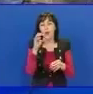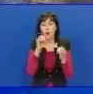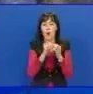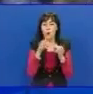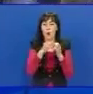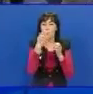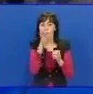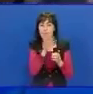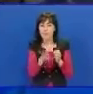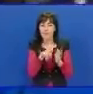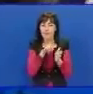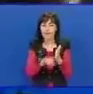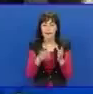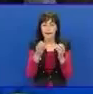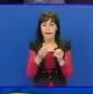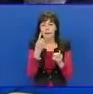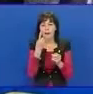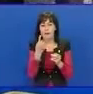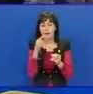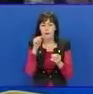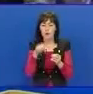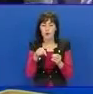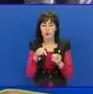10-15% арзан және бірінші қолдан да. Бұл жерде